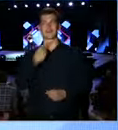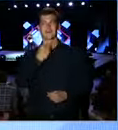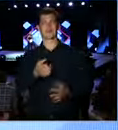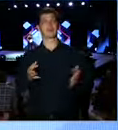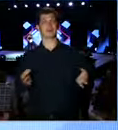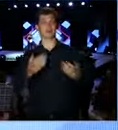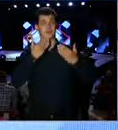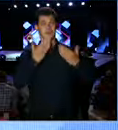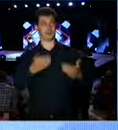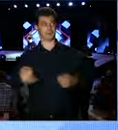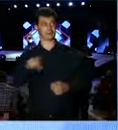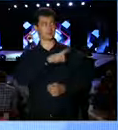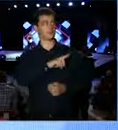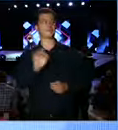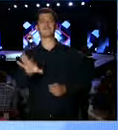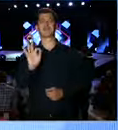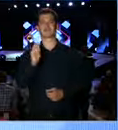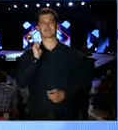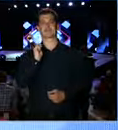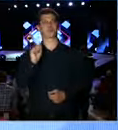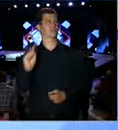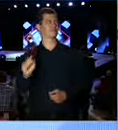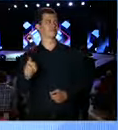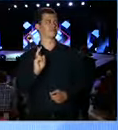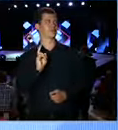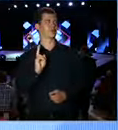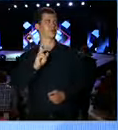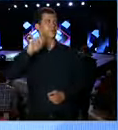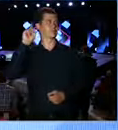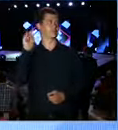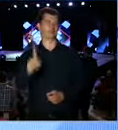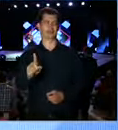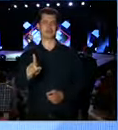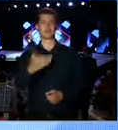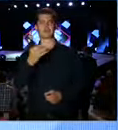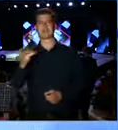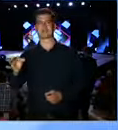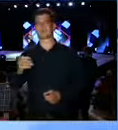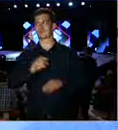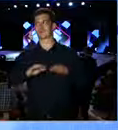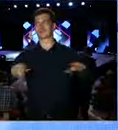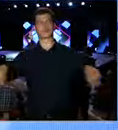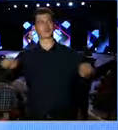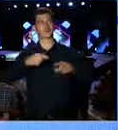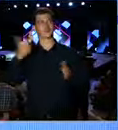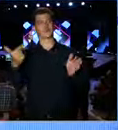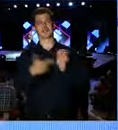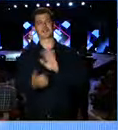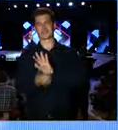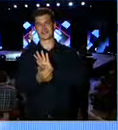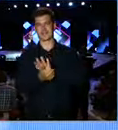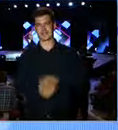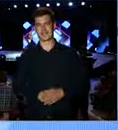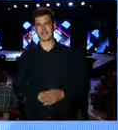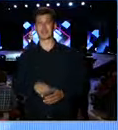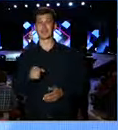Państwu będziemy wiedzieć, która z kandydatek otrzyma tytuł Miss Publiczności 2016. Kto